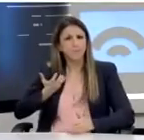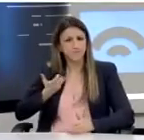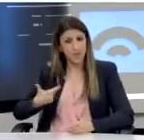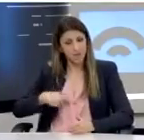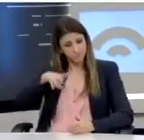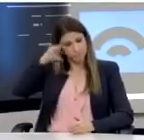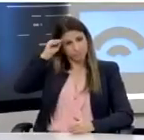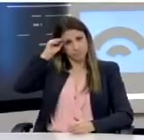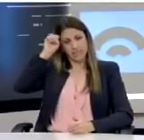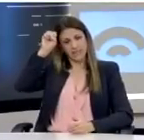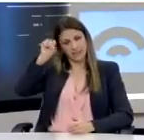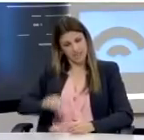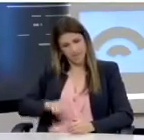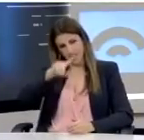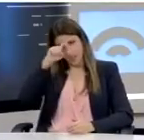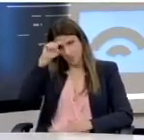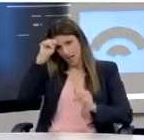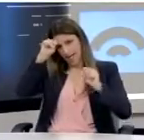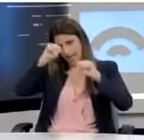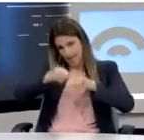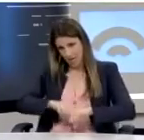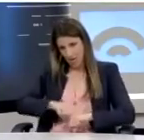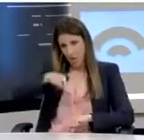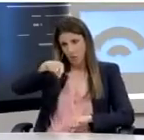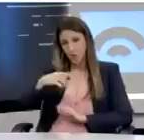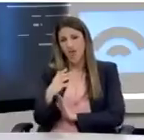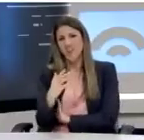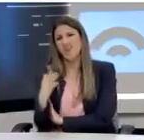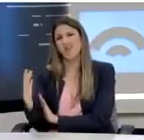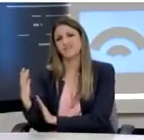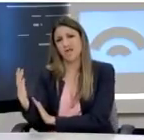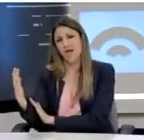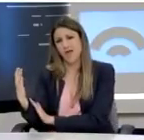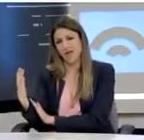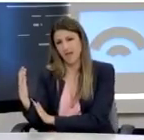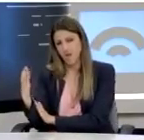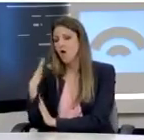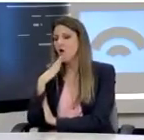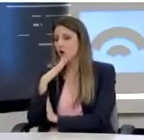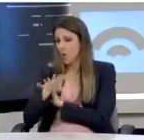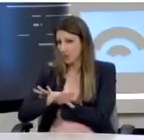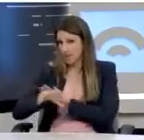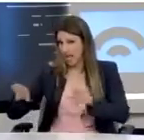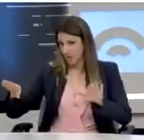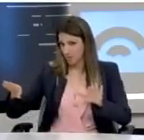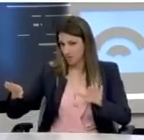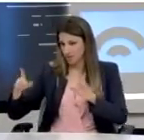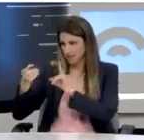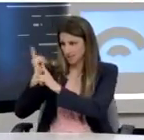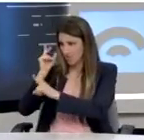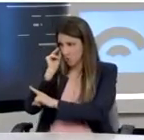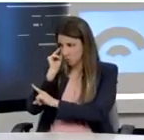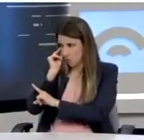Αντιλαμβάνομαι τη δυσκολία σας εκεί, τώρα, στη δεξιά πολυκατοικία. Τώρα που θα τελειώσουμε με τις πρέσπες, αντί